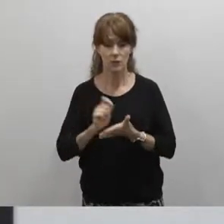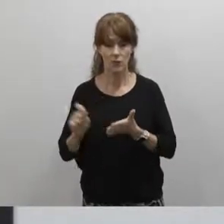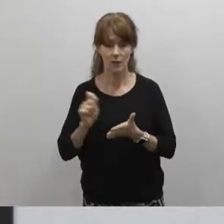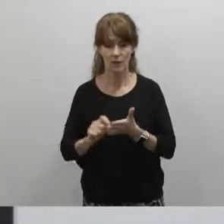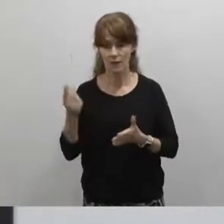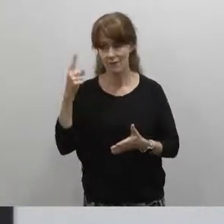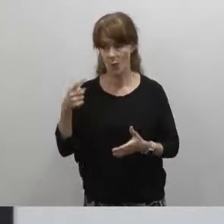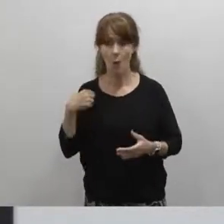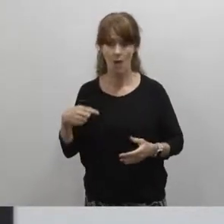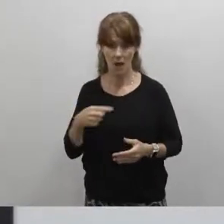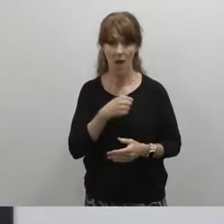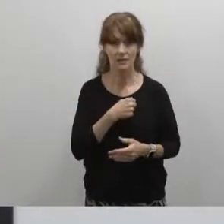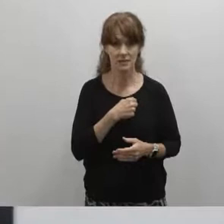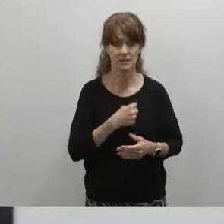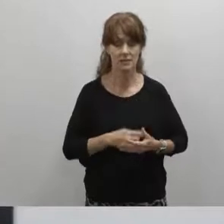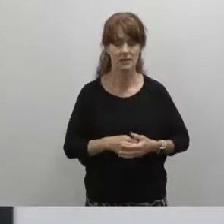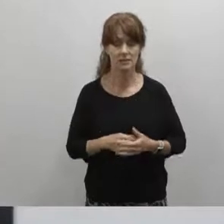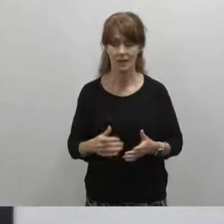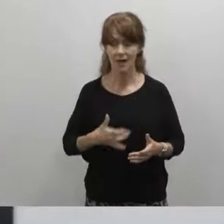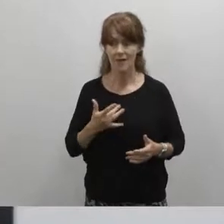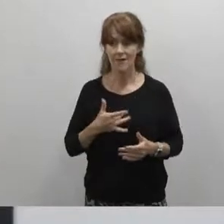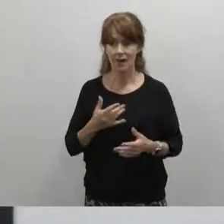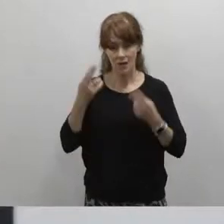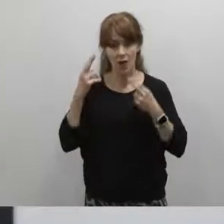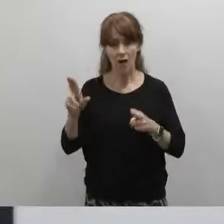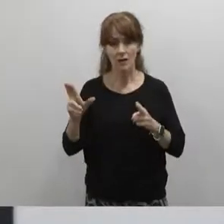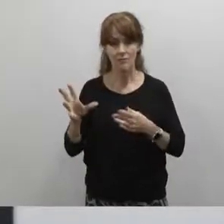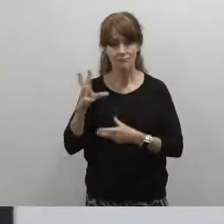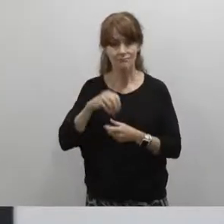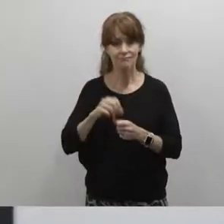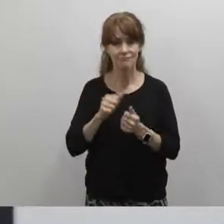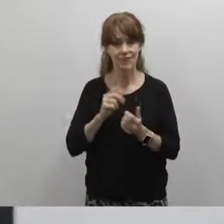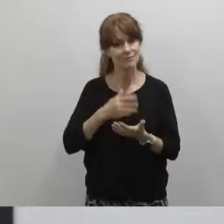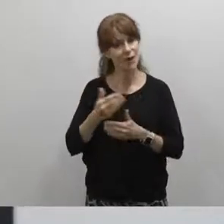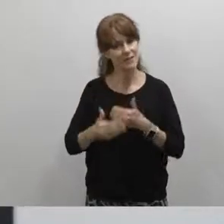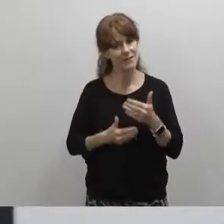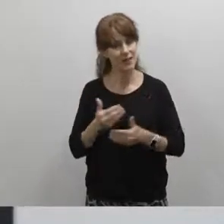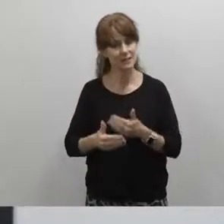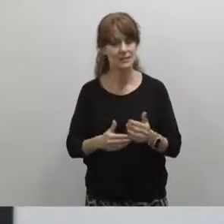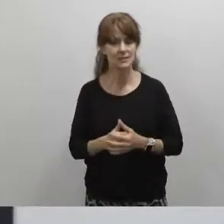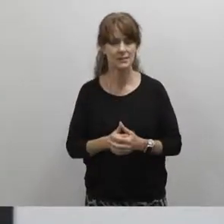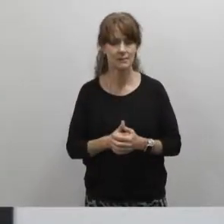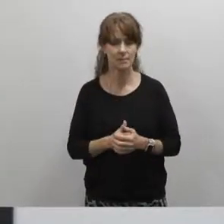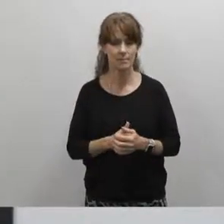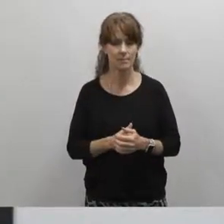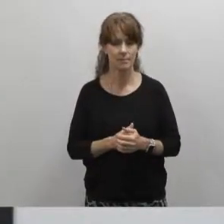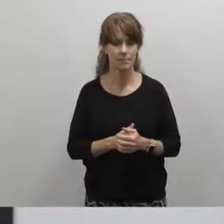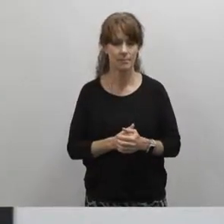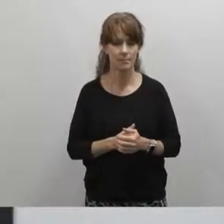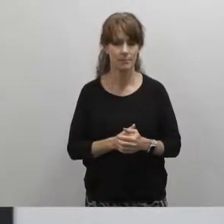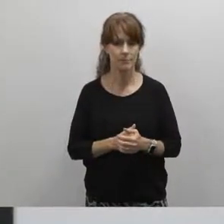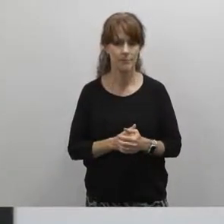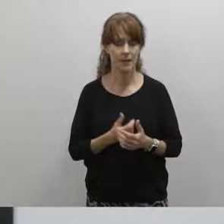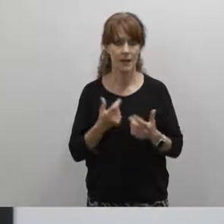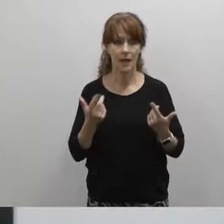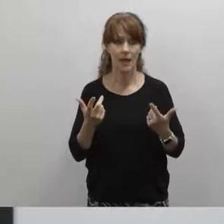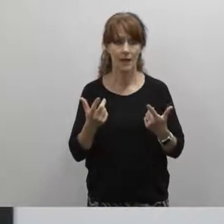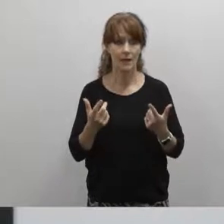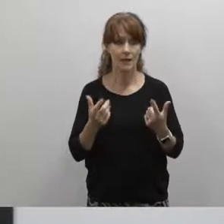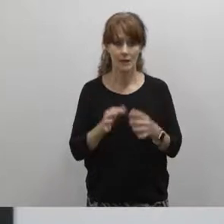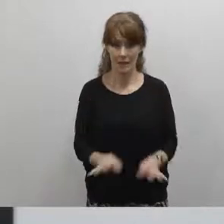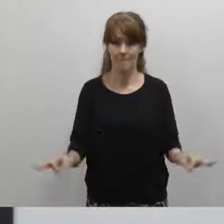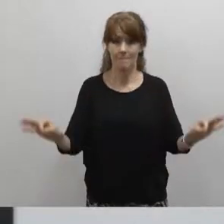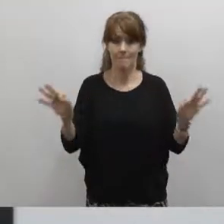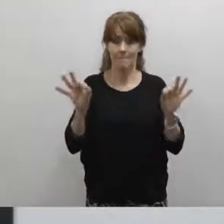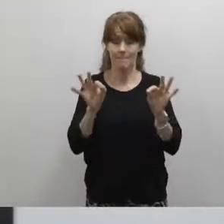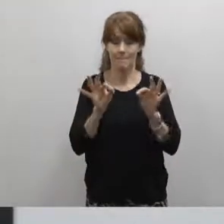đây là châu rùm bên trên mặt tệ cái nông ca bằng cao cô nhiều bài ní nhưng kết thà việc bất chia lọ cha hay